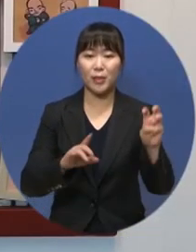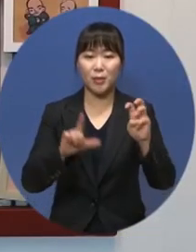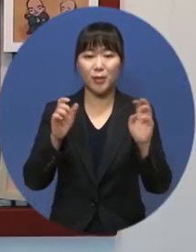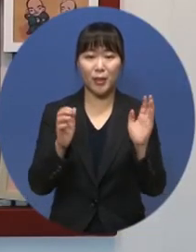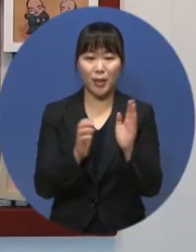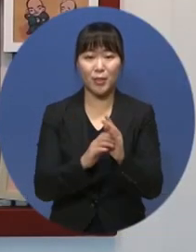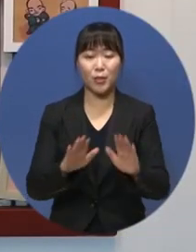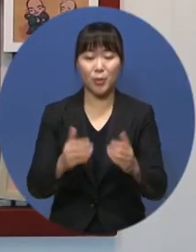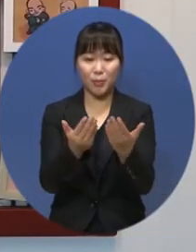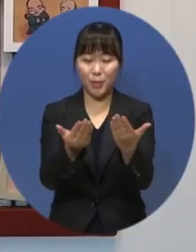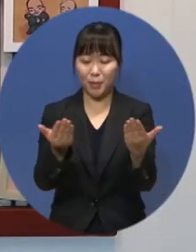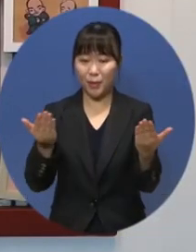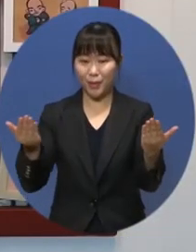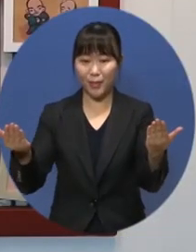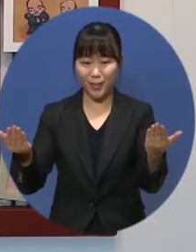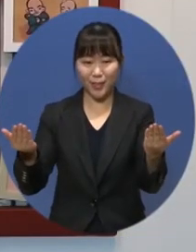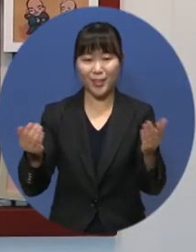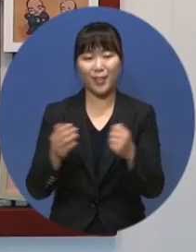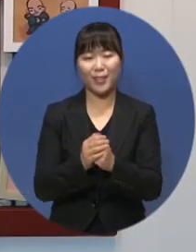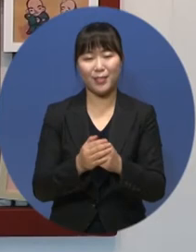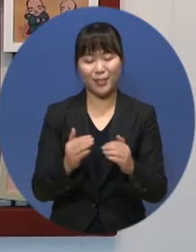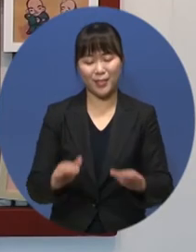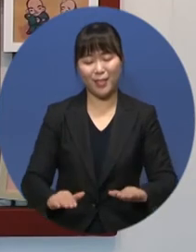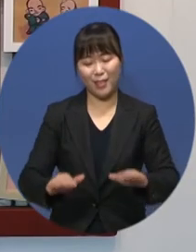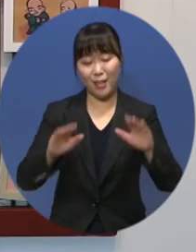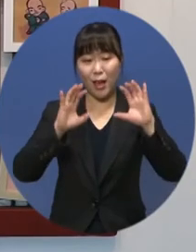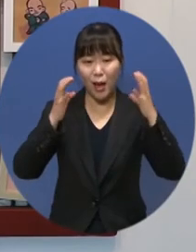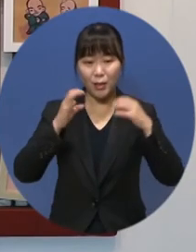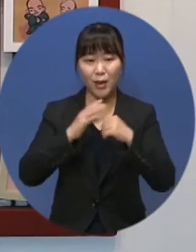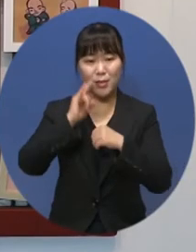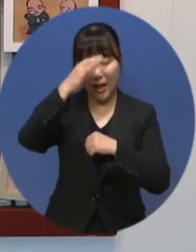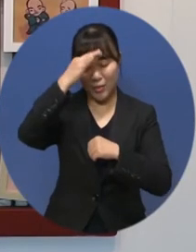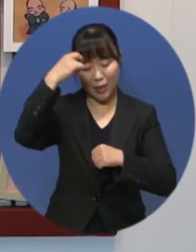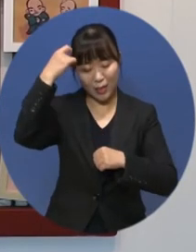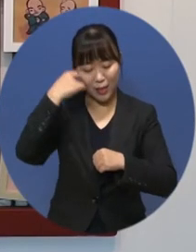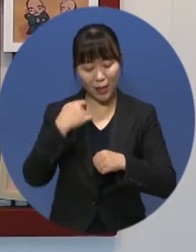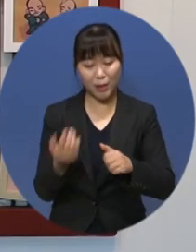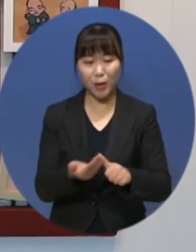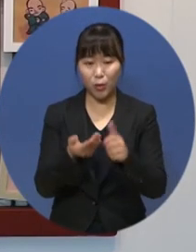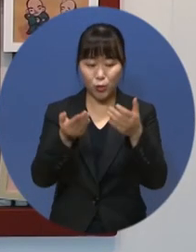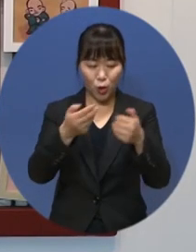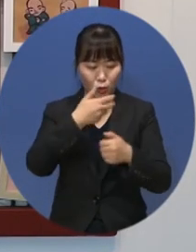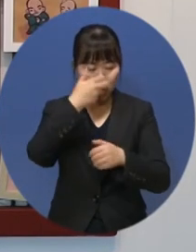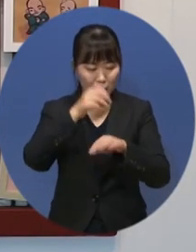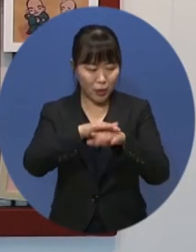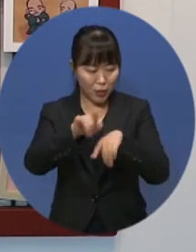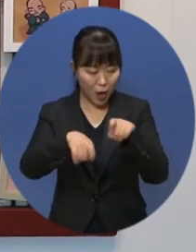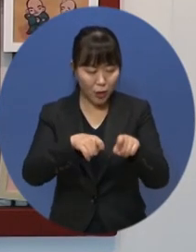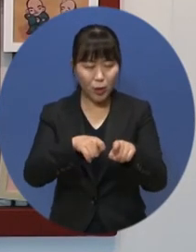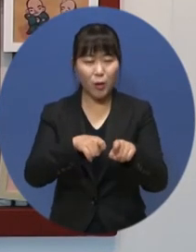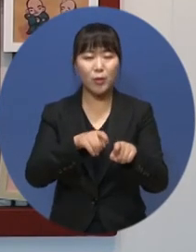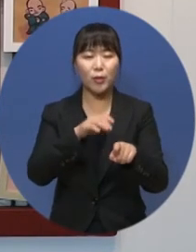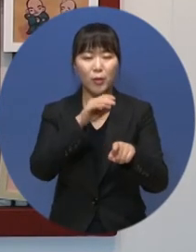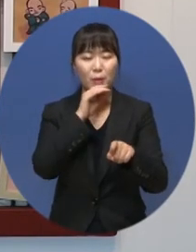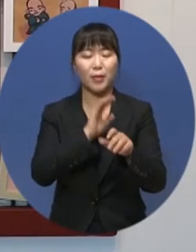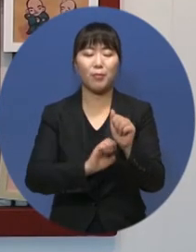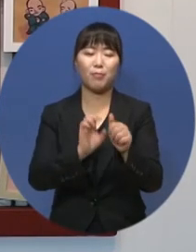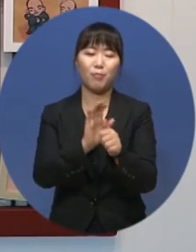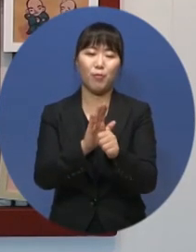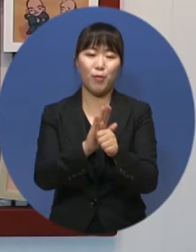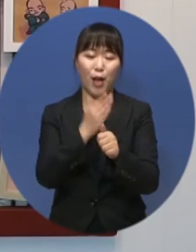30일까지 열리는 이번 전시회는 자라나는 아이들에게 예술적 감각을 키우고 꿈을 실현시키는 데 성큼